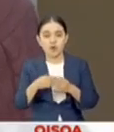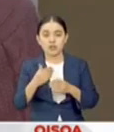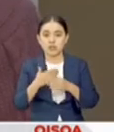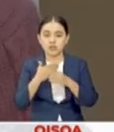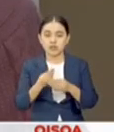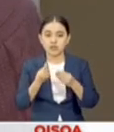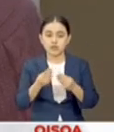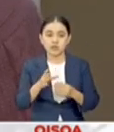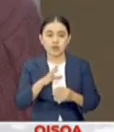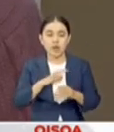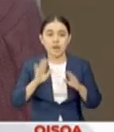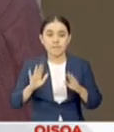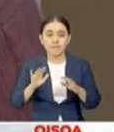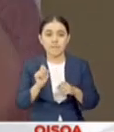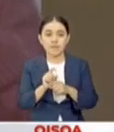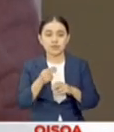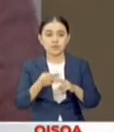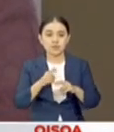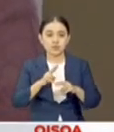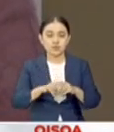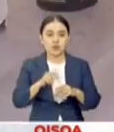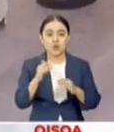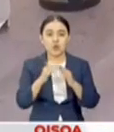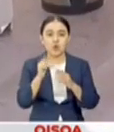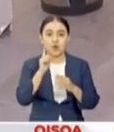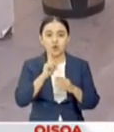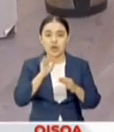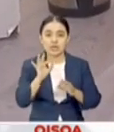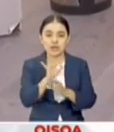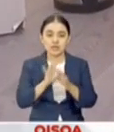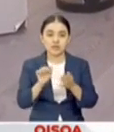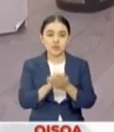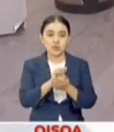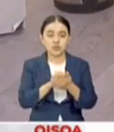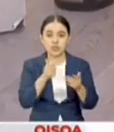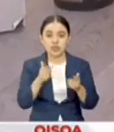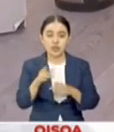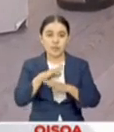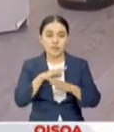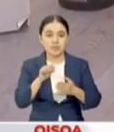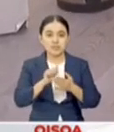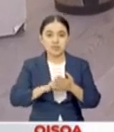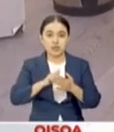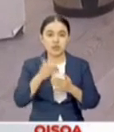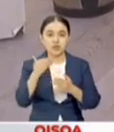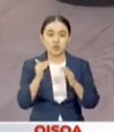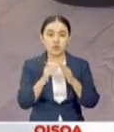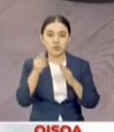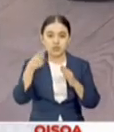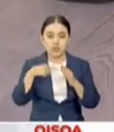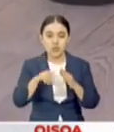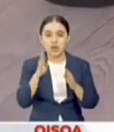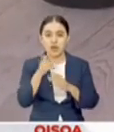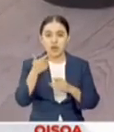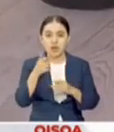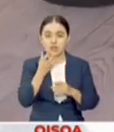yordam ko'rsatilgan. Ammo masala shundaki, xonadonning hozircha kadastr hujjatlari tayyor bo'lmaganligi sababli uyning ichiga tabiiy gaz